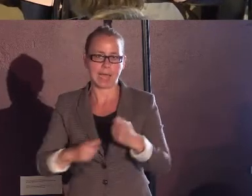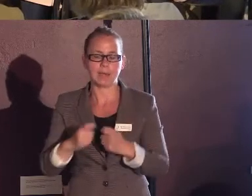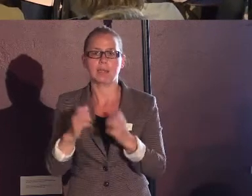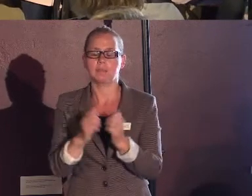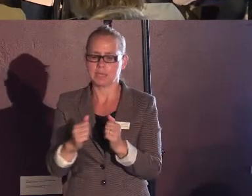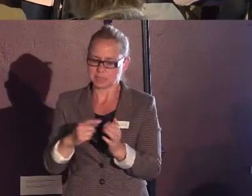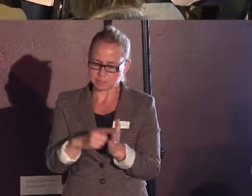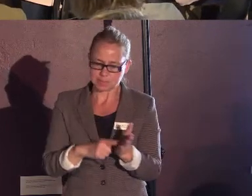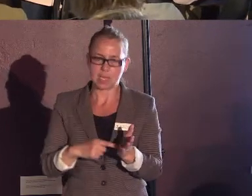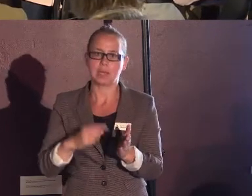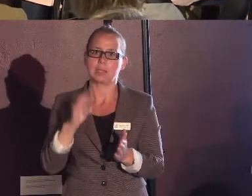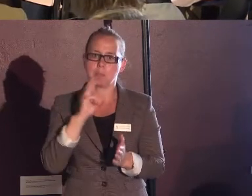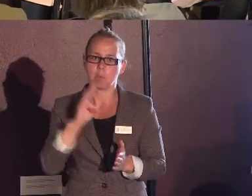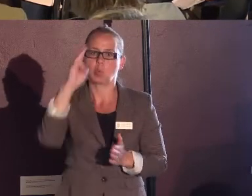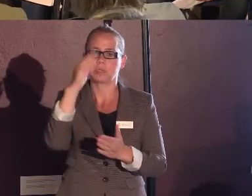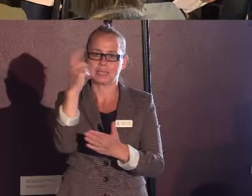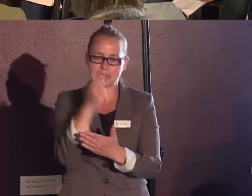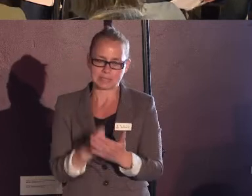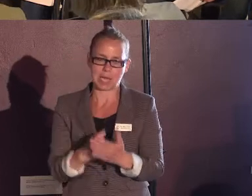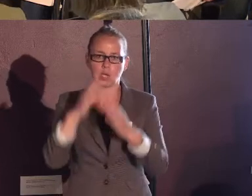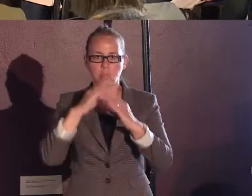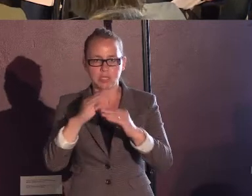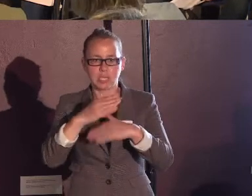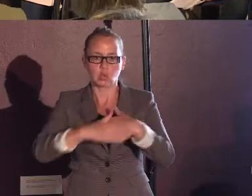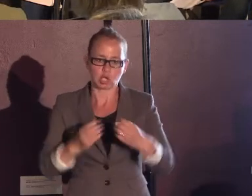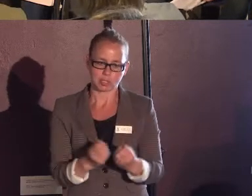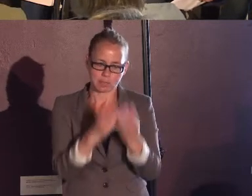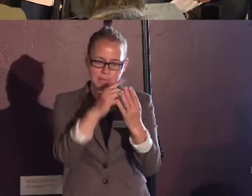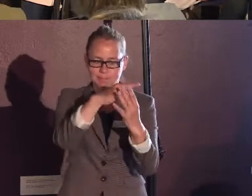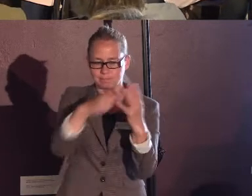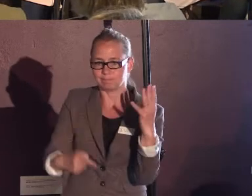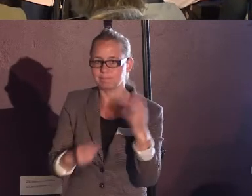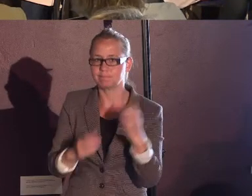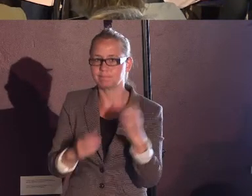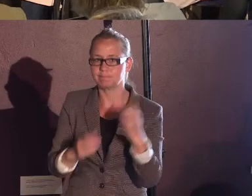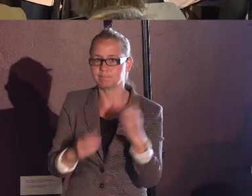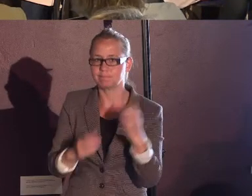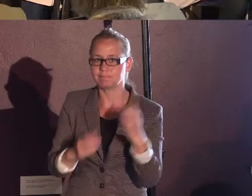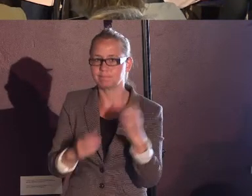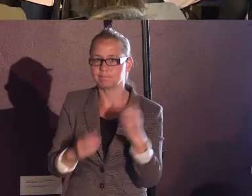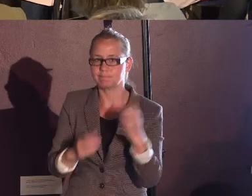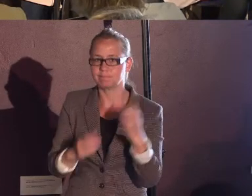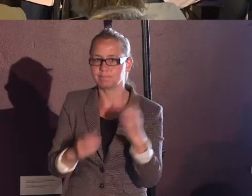en särskild tonvikt på mode, design, musik och dataspel.